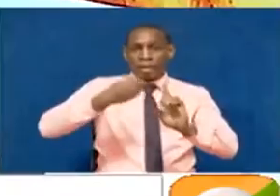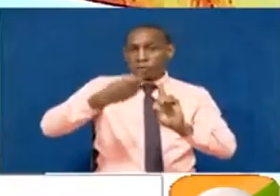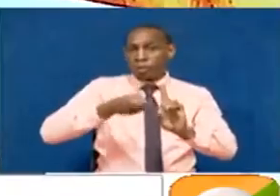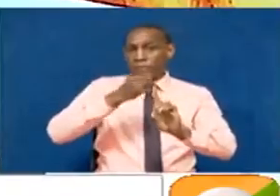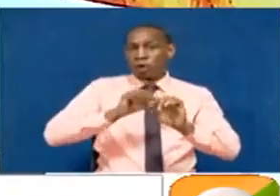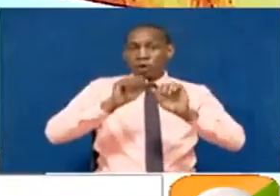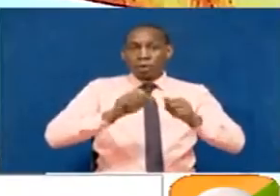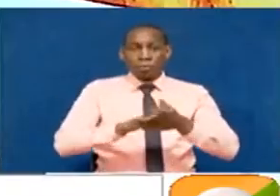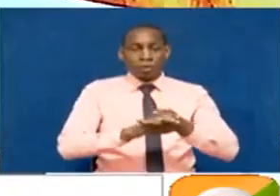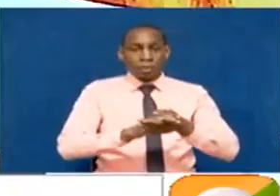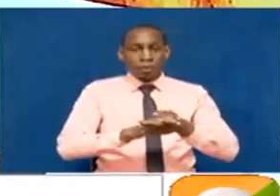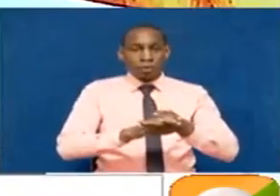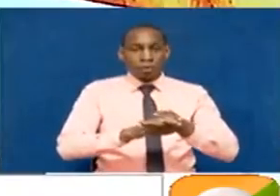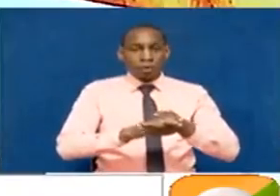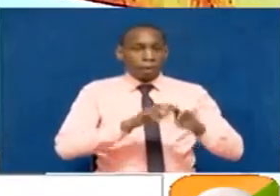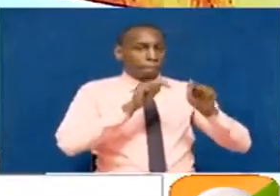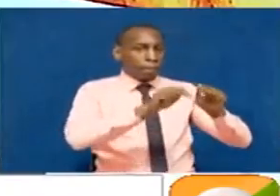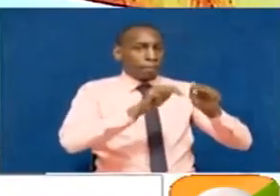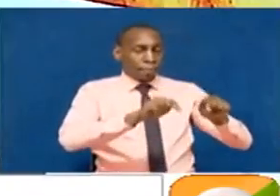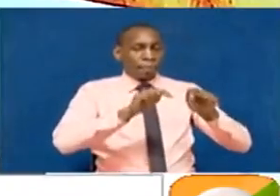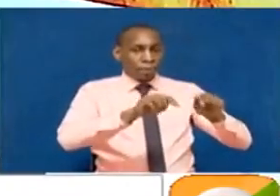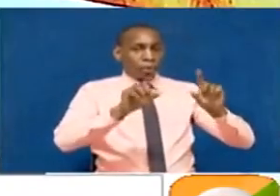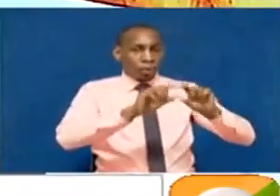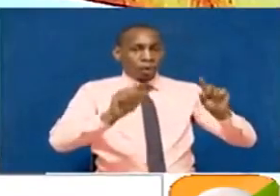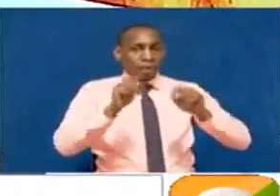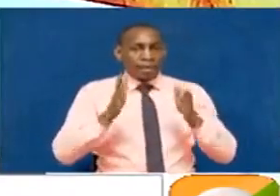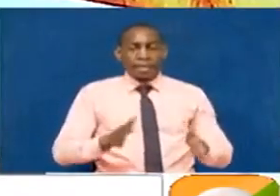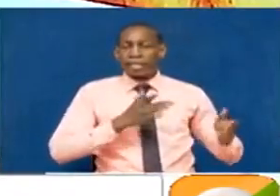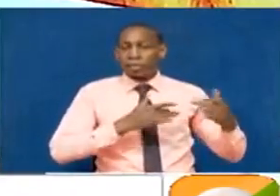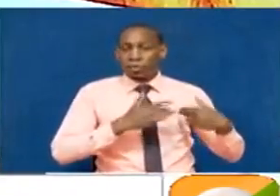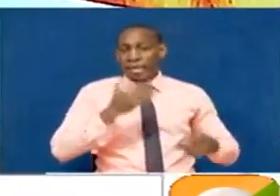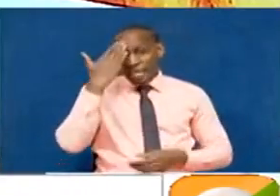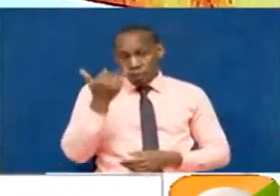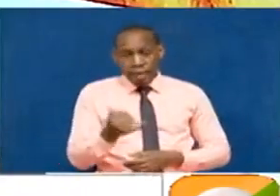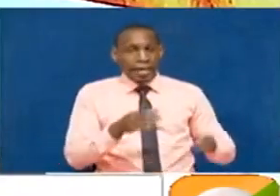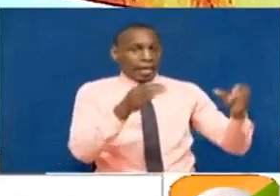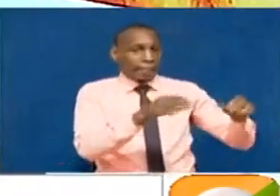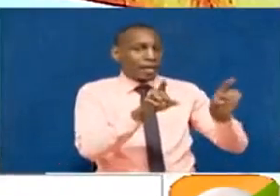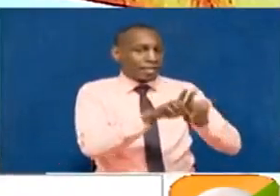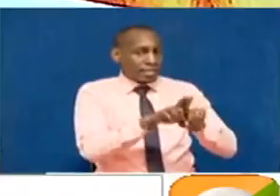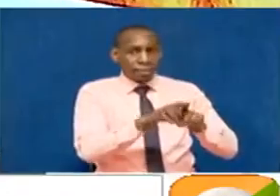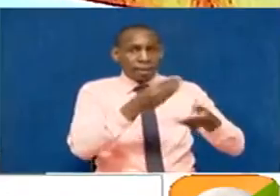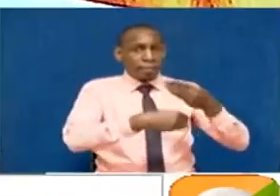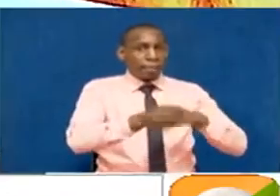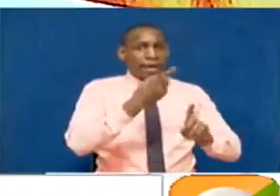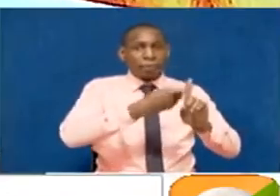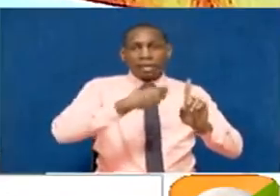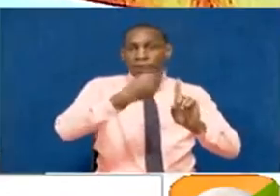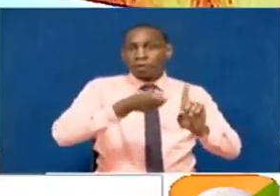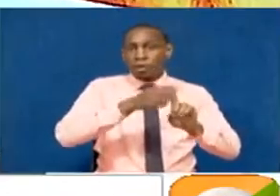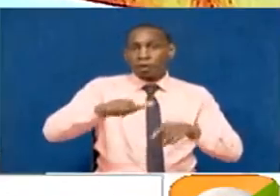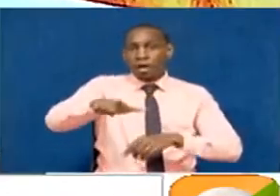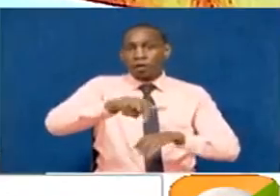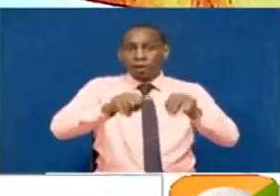nje lilipokelewa kwa cheche za maneno kutoka kwa Wakenya kuhusu kwanini kampuni hiyo hainunui viazi kutoka